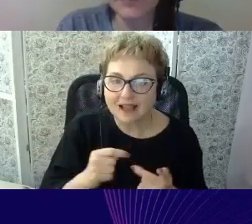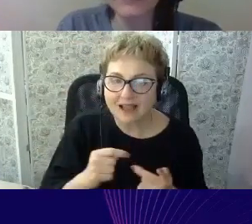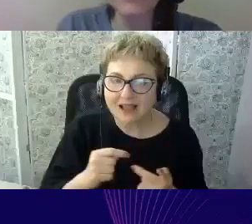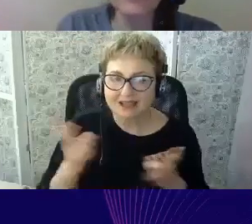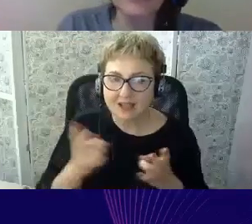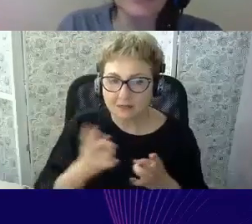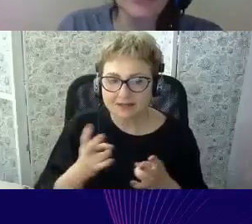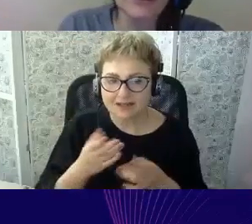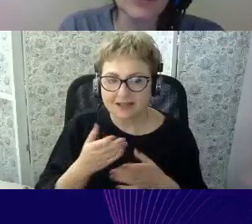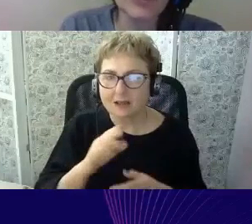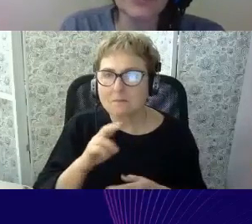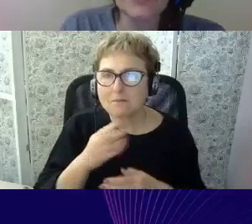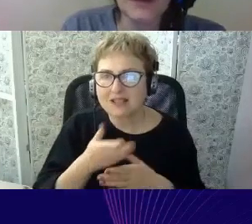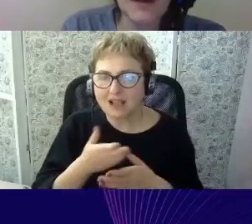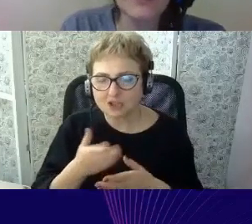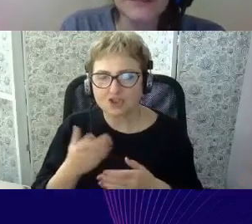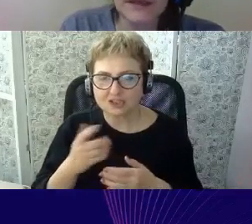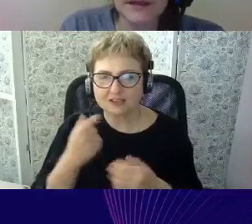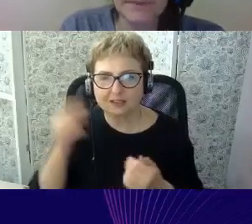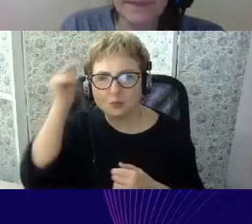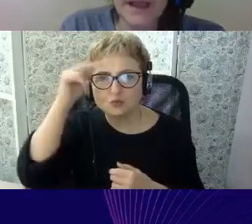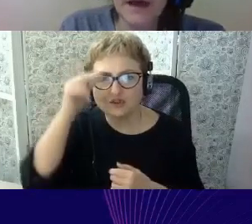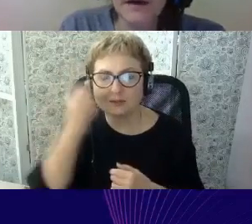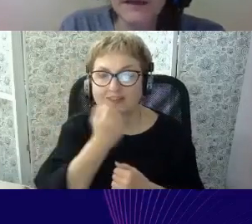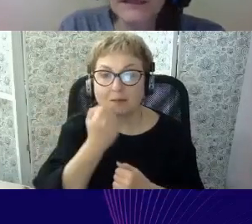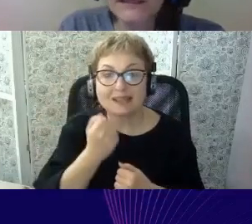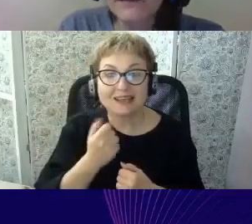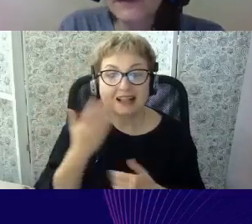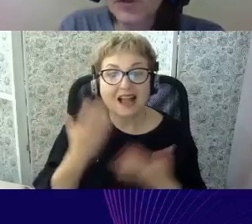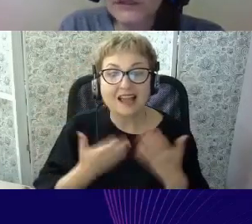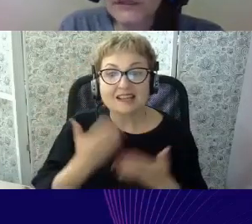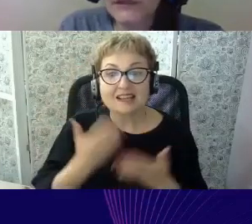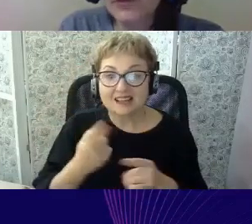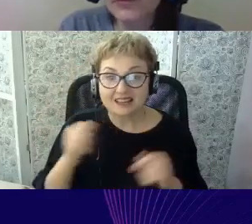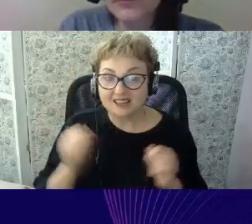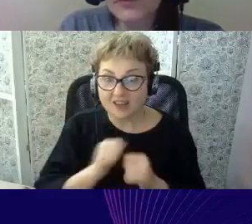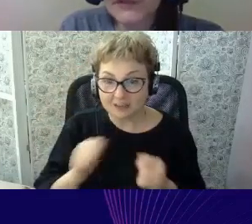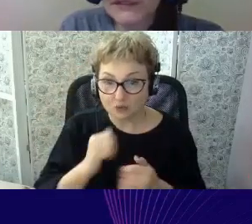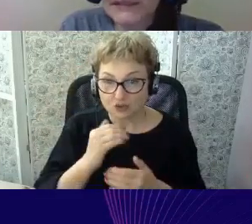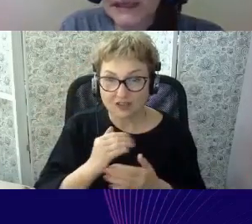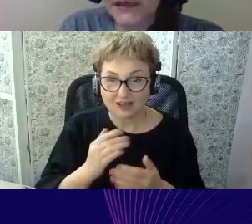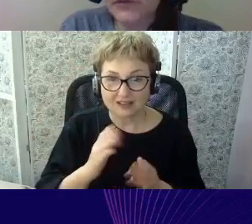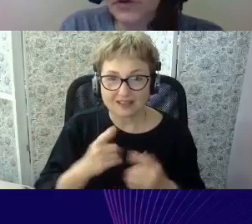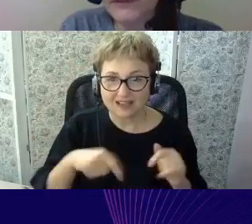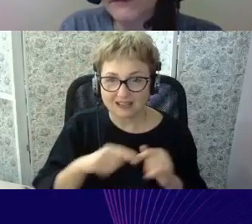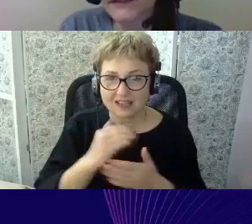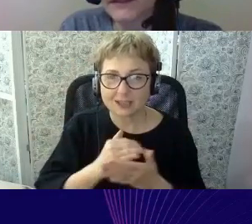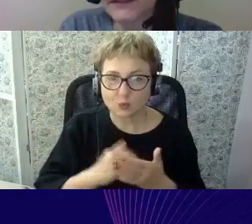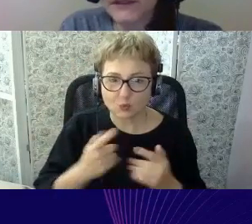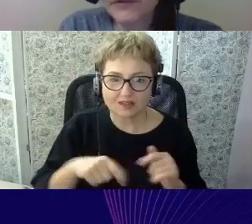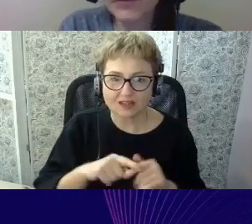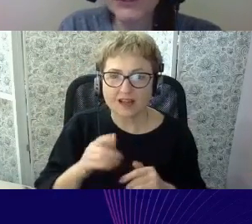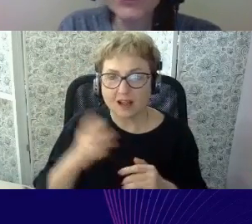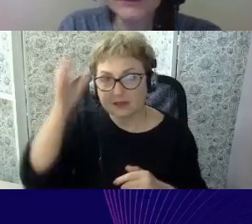адаптации необходимого методического и учебного материала. Если невозможно создание структурного подразделения, то